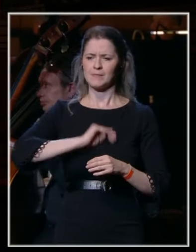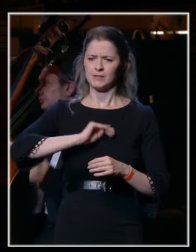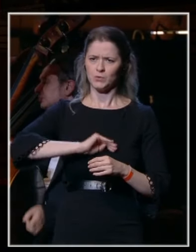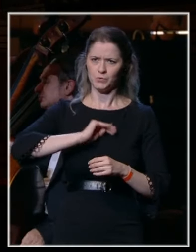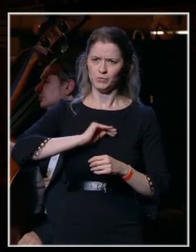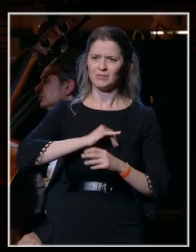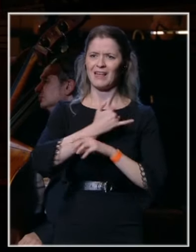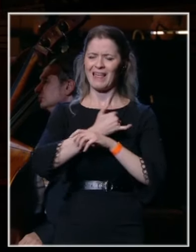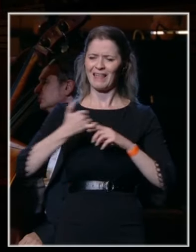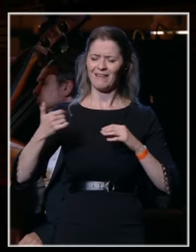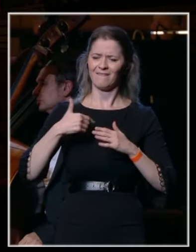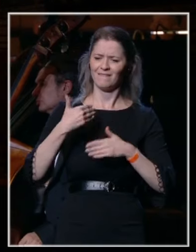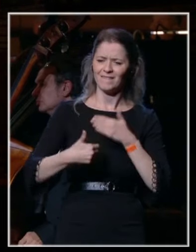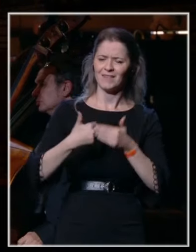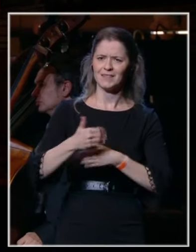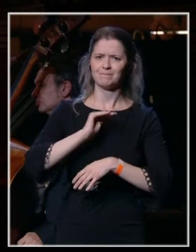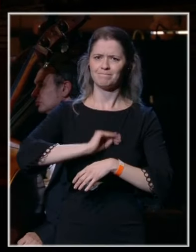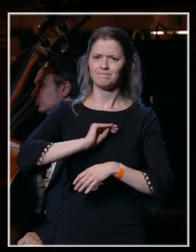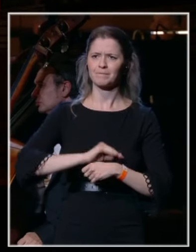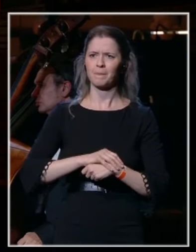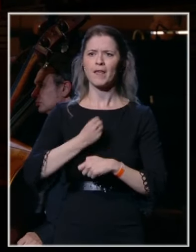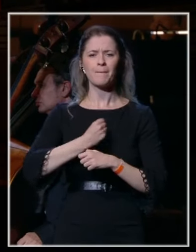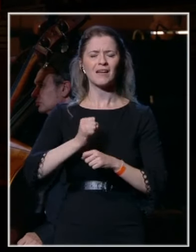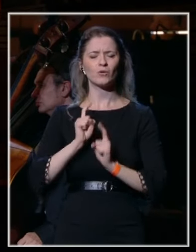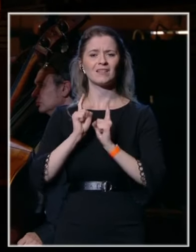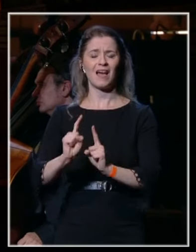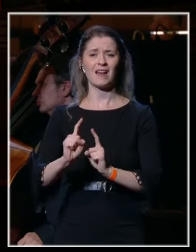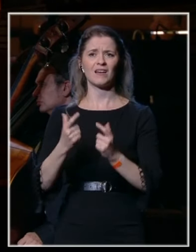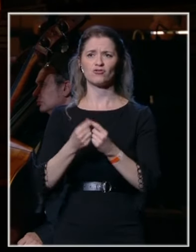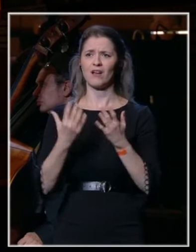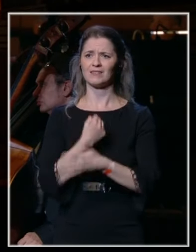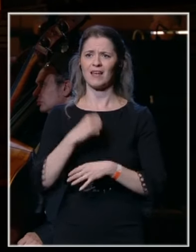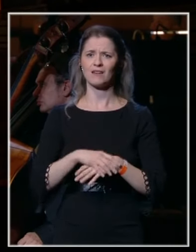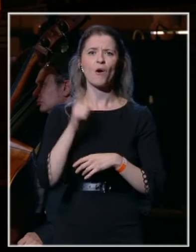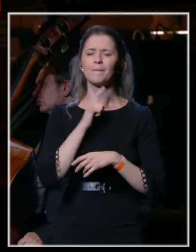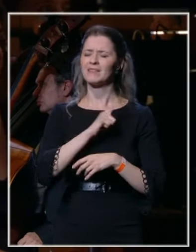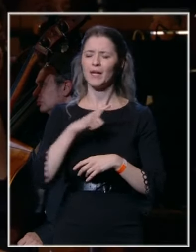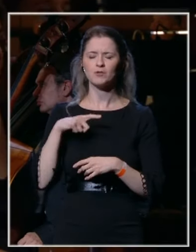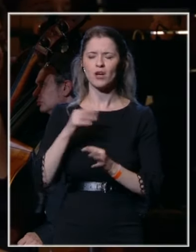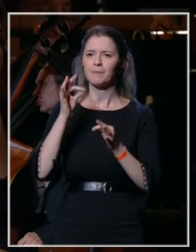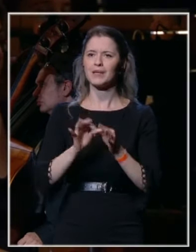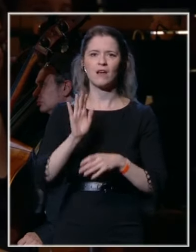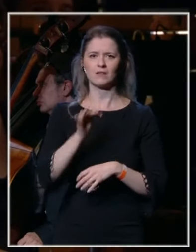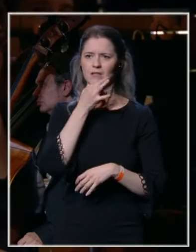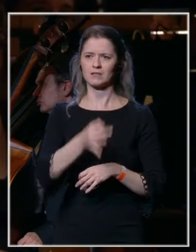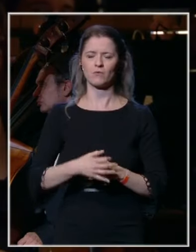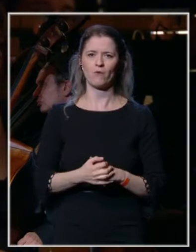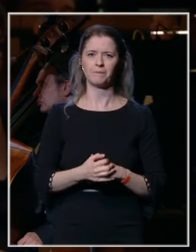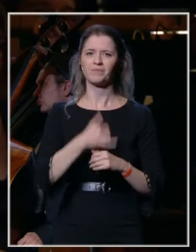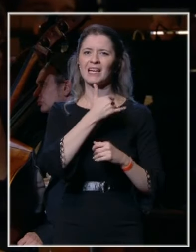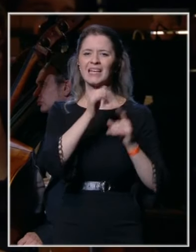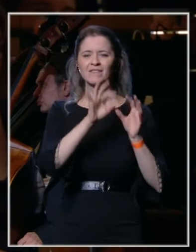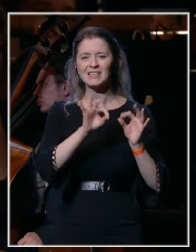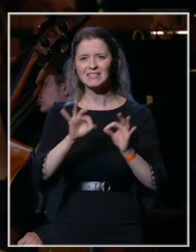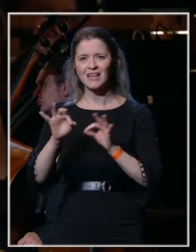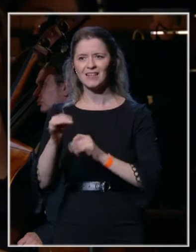kiküzdött évekkel, bátor kiállással, amely nem csak a pillanatnak szól, hanem évtizedek,